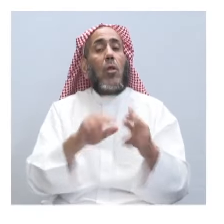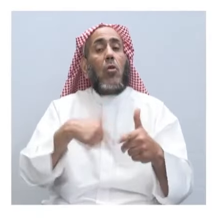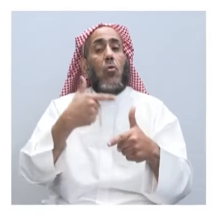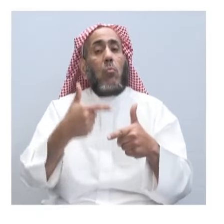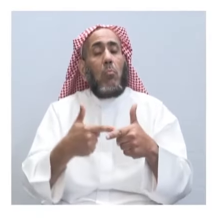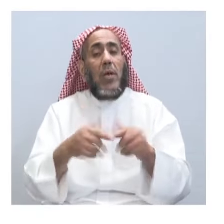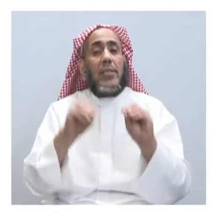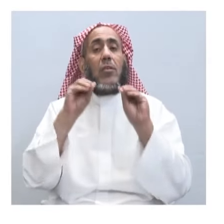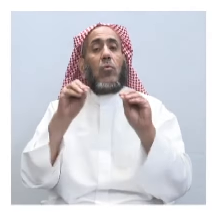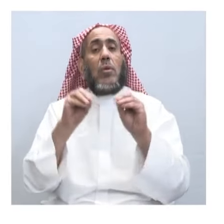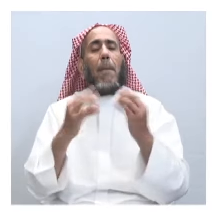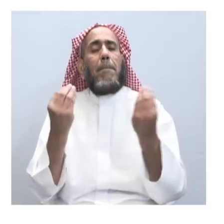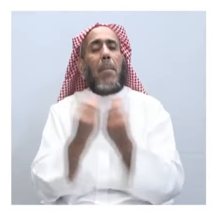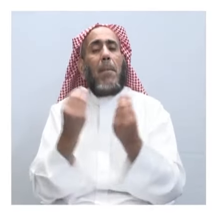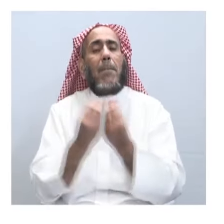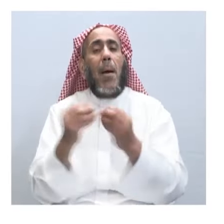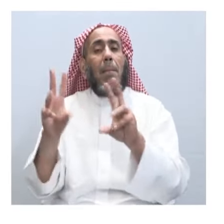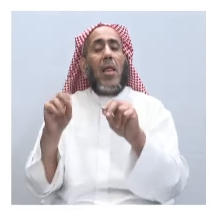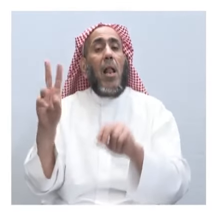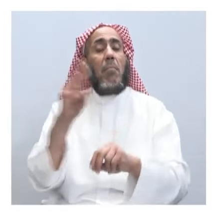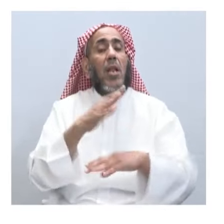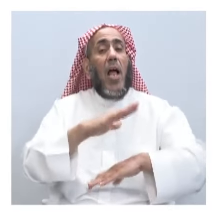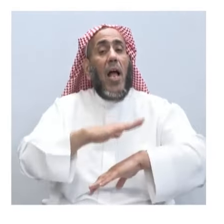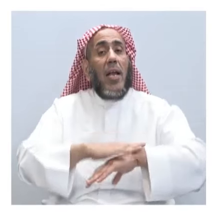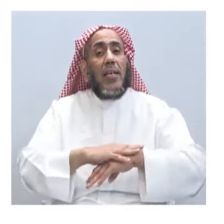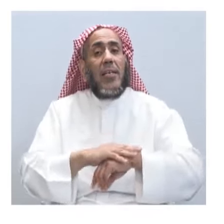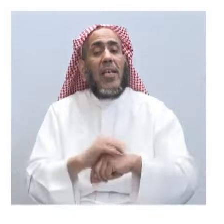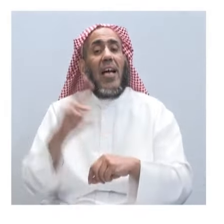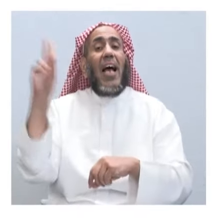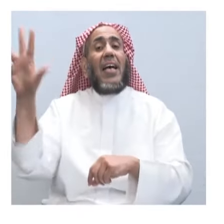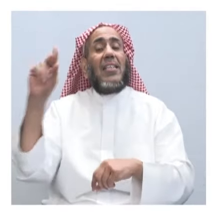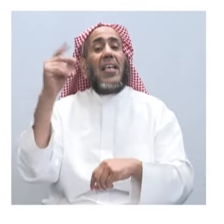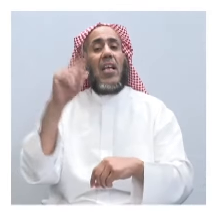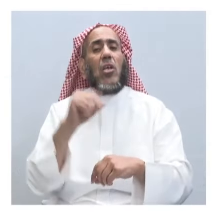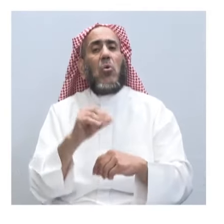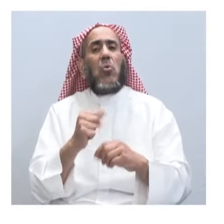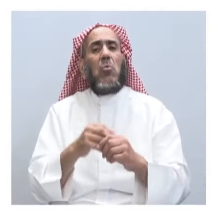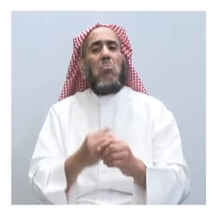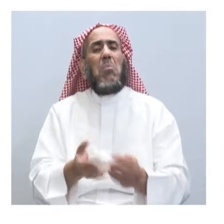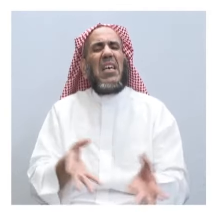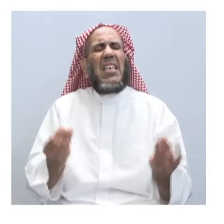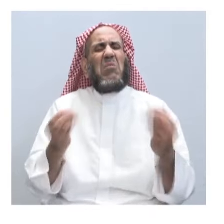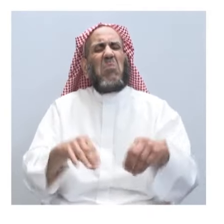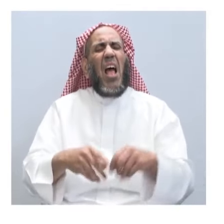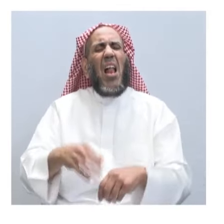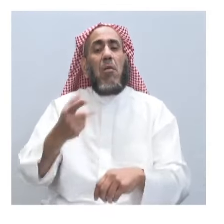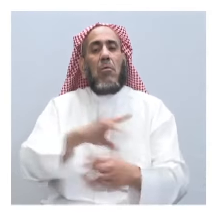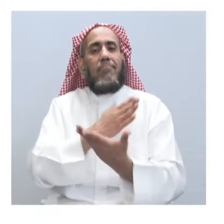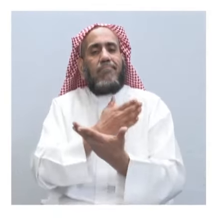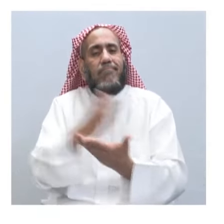بعدها سنذكر سويا بعض الامثله على التطير ثم ابطال الاسلام